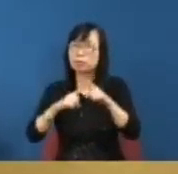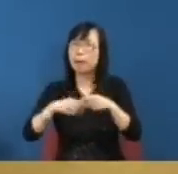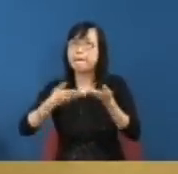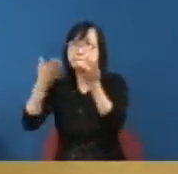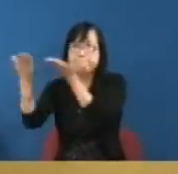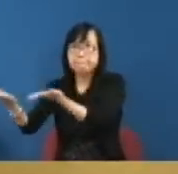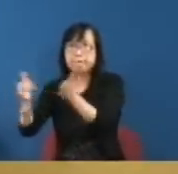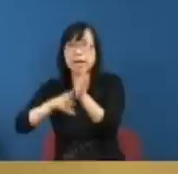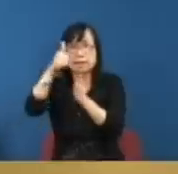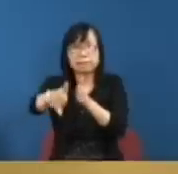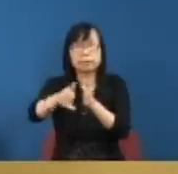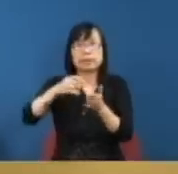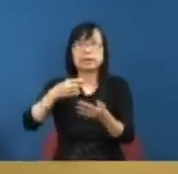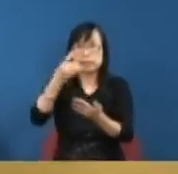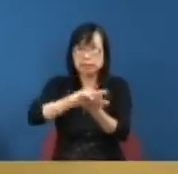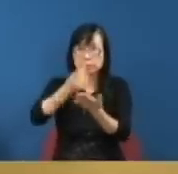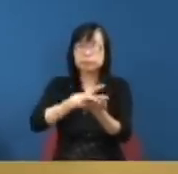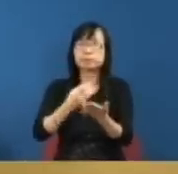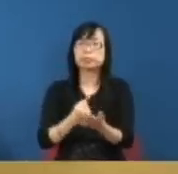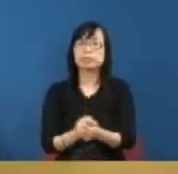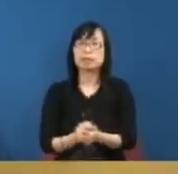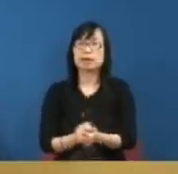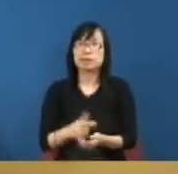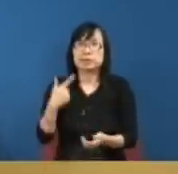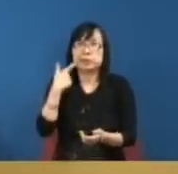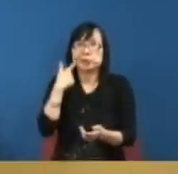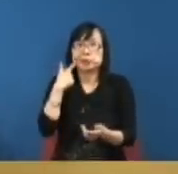這個入境處的條例裡面的一條呢是夾硬